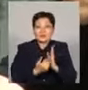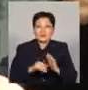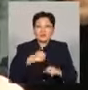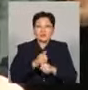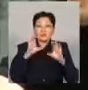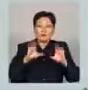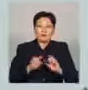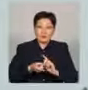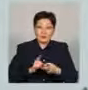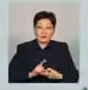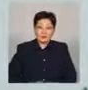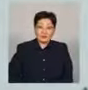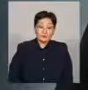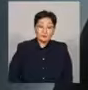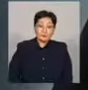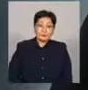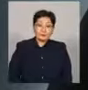преобразования.